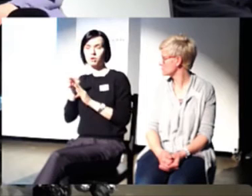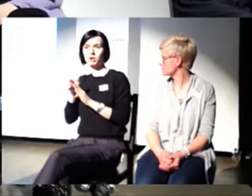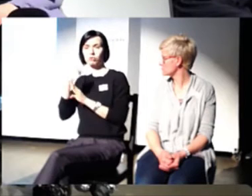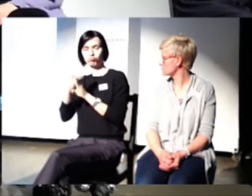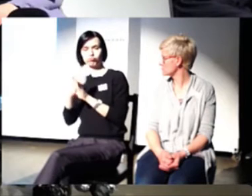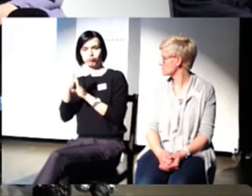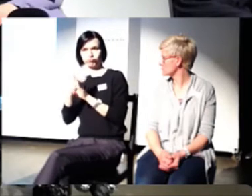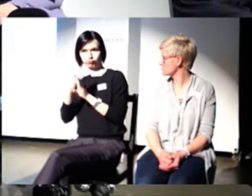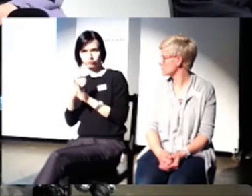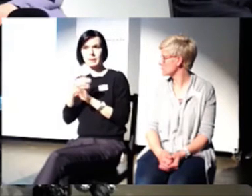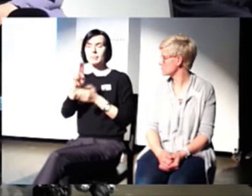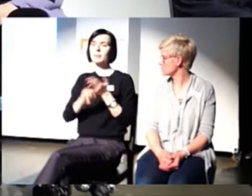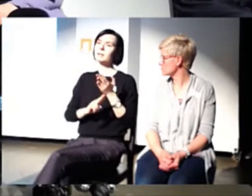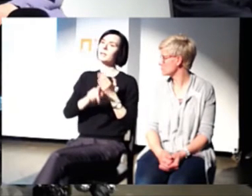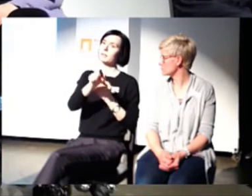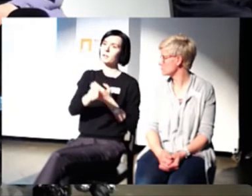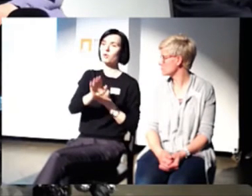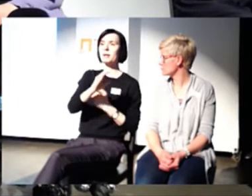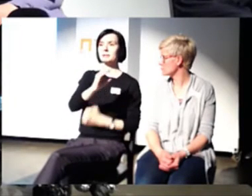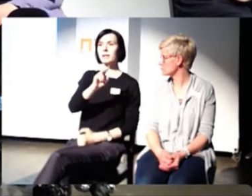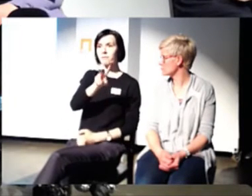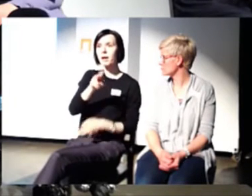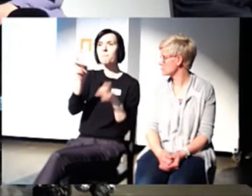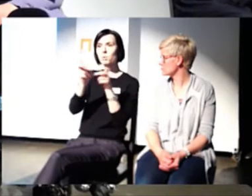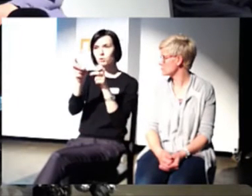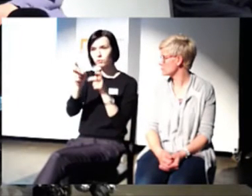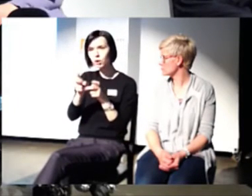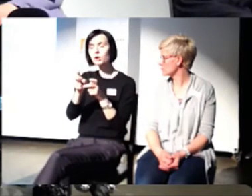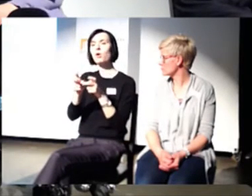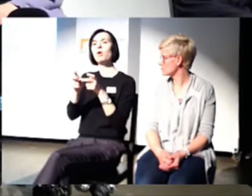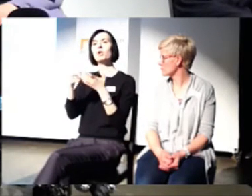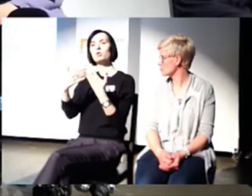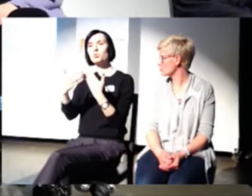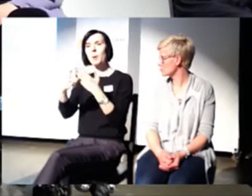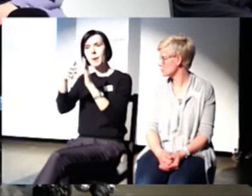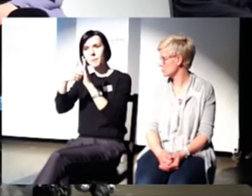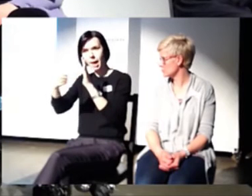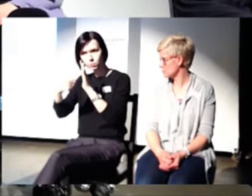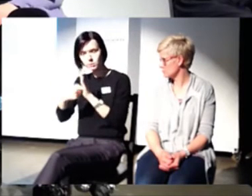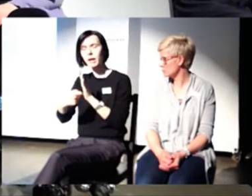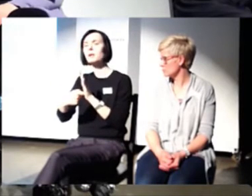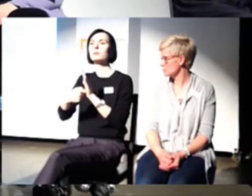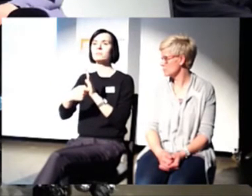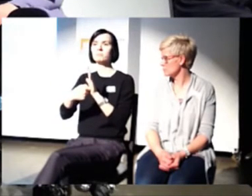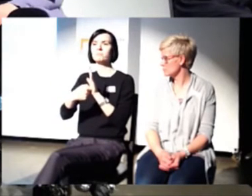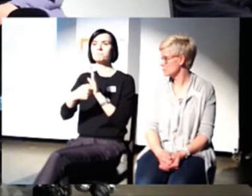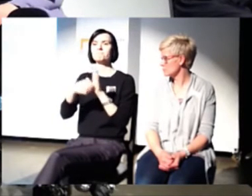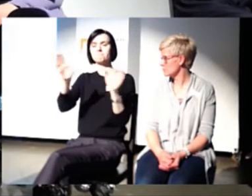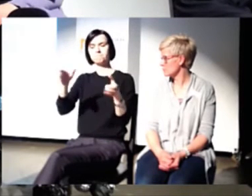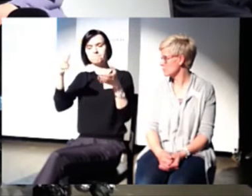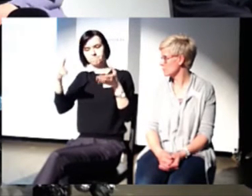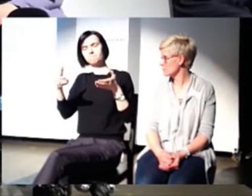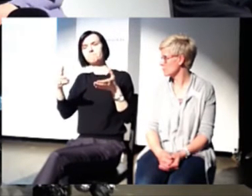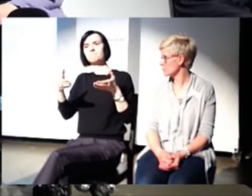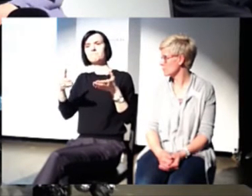ja portfolion sekä hakemuksen liitettäviin lausuntoihin. Ja mä alleviivoin ihan itse